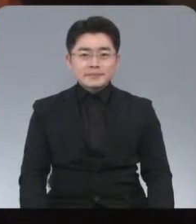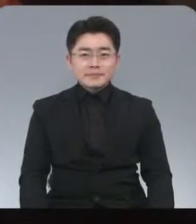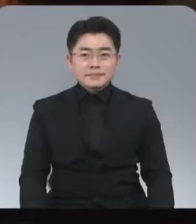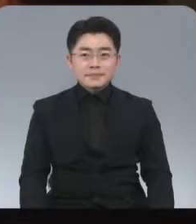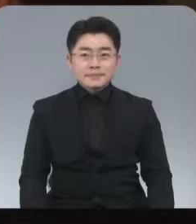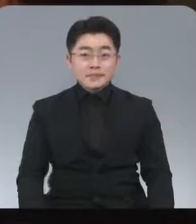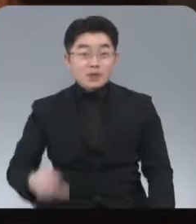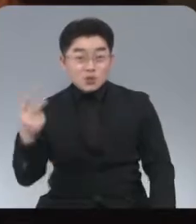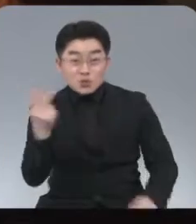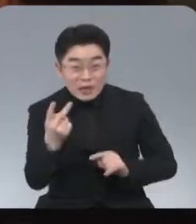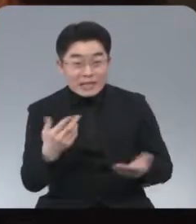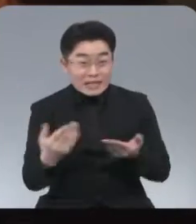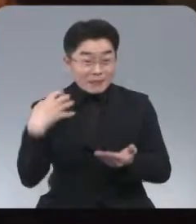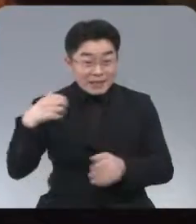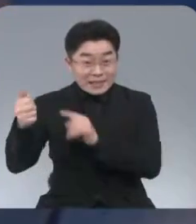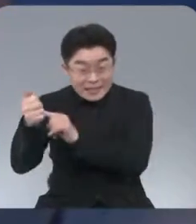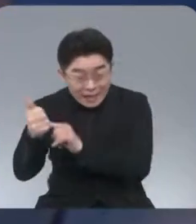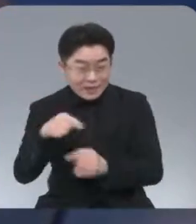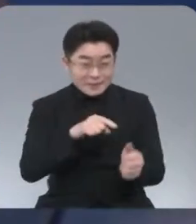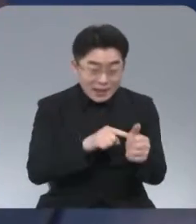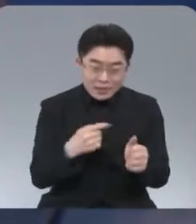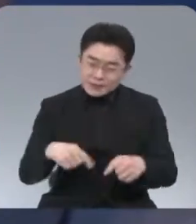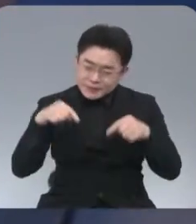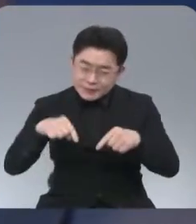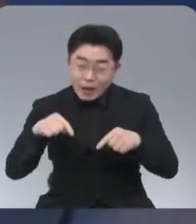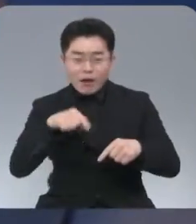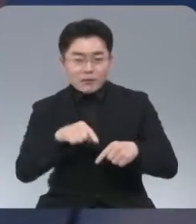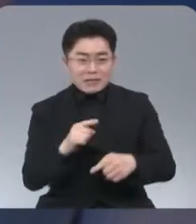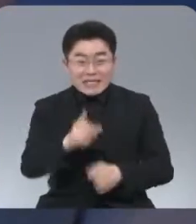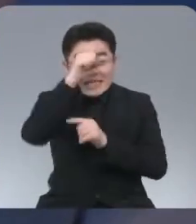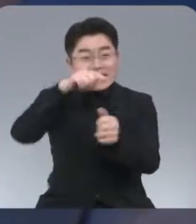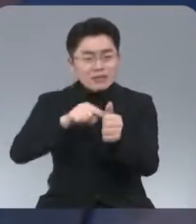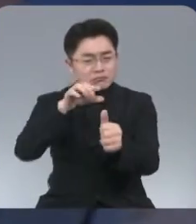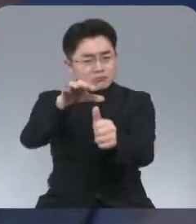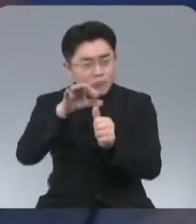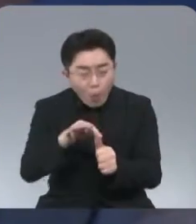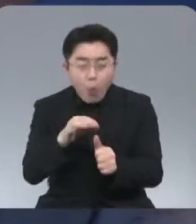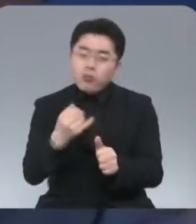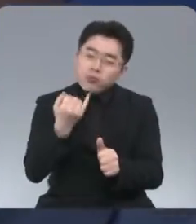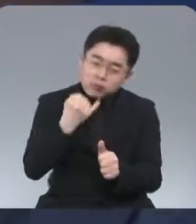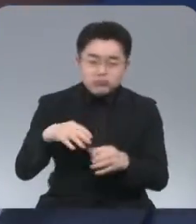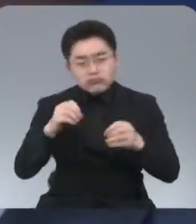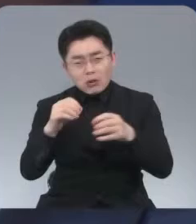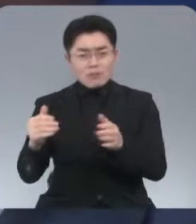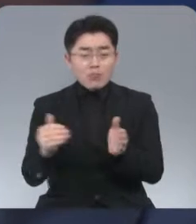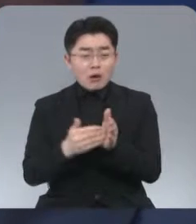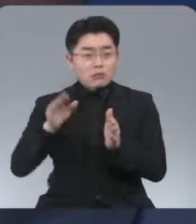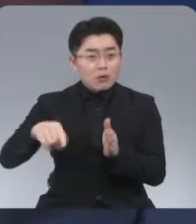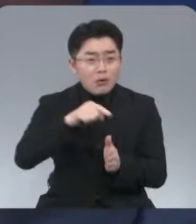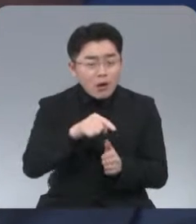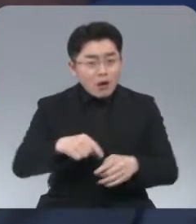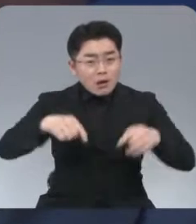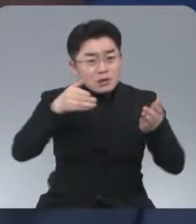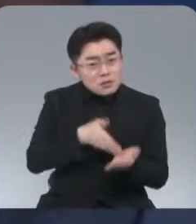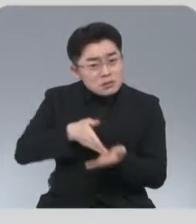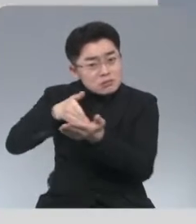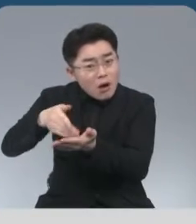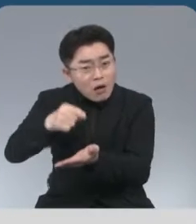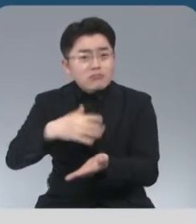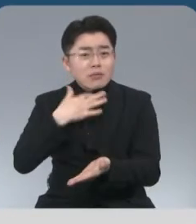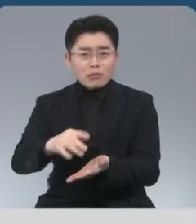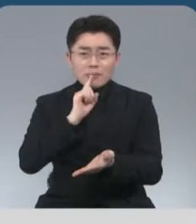양 책 실무 채널에서 이창용 후보자가 거론된 건 인정합니다 그런데 협의를 두고는 우 입장이 완전히 달라집니다